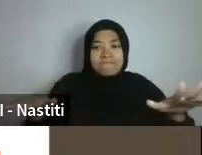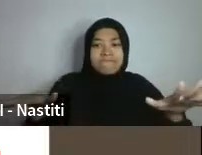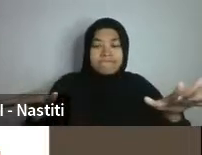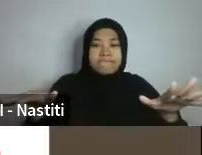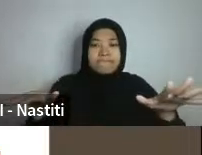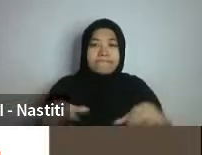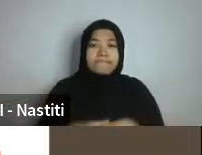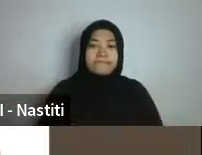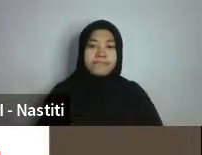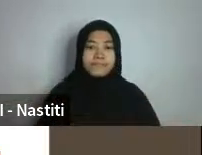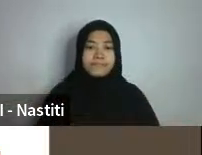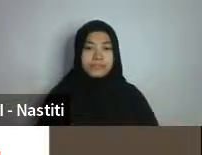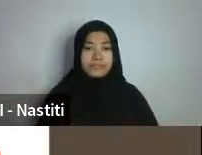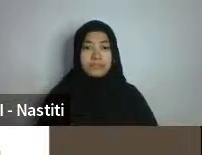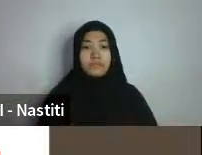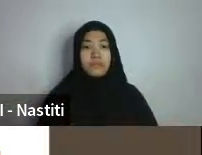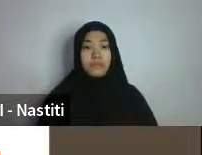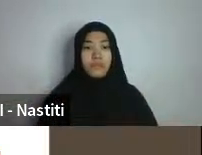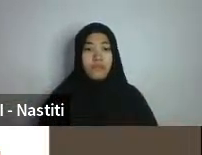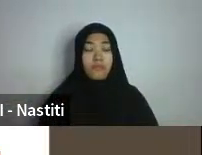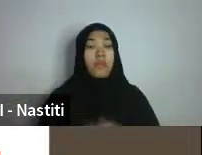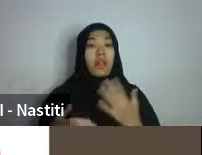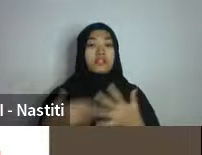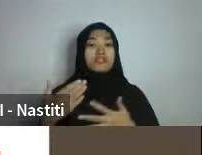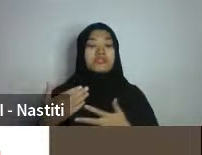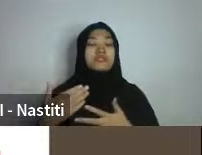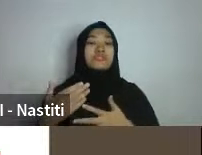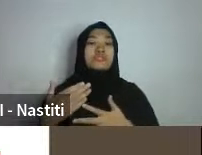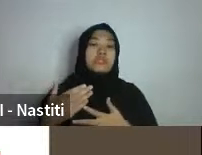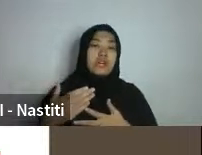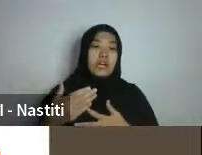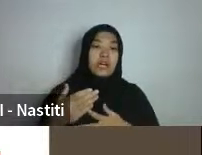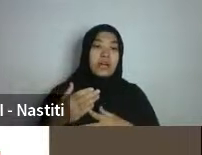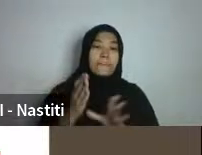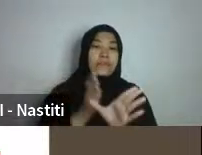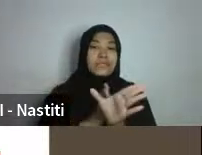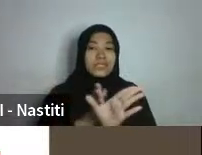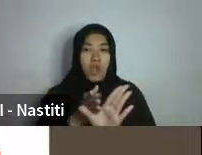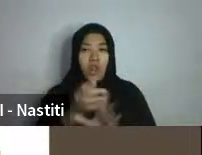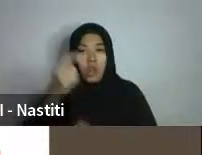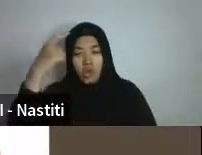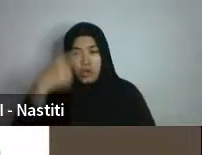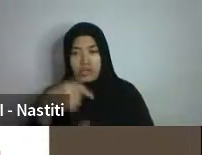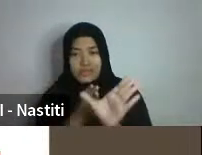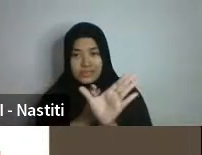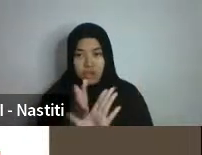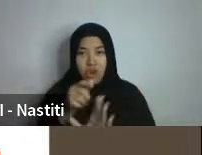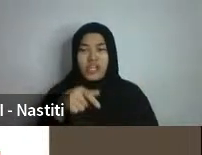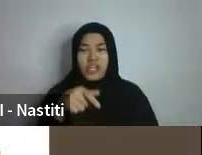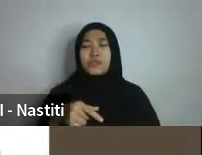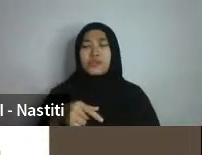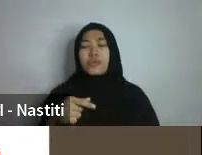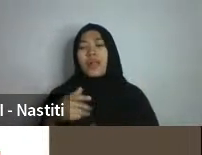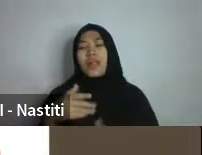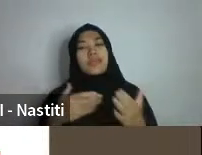nah ini psikolog jumlahnya sangat terbatas di Indonesia yang tersedia di puskesmas.